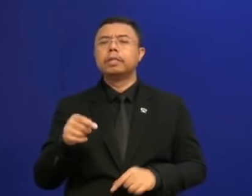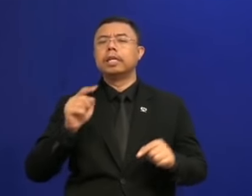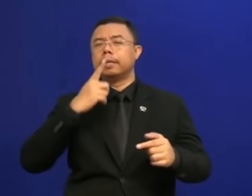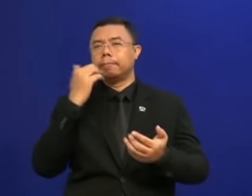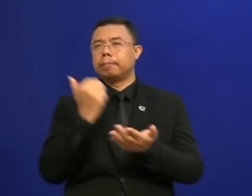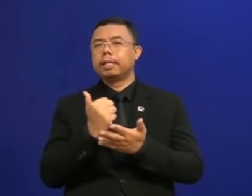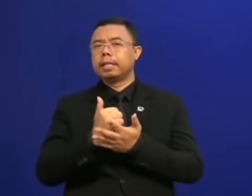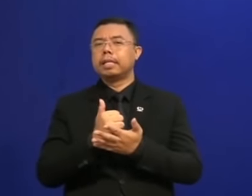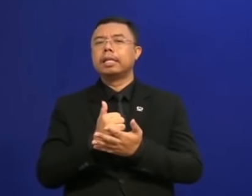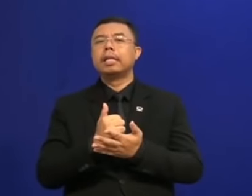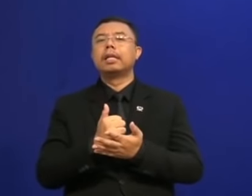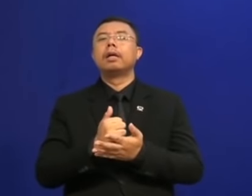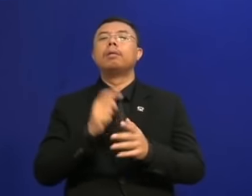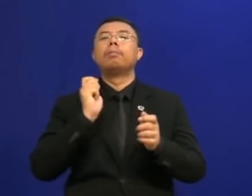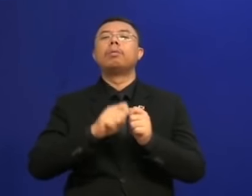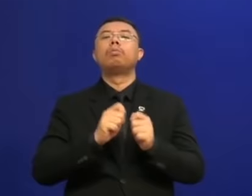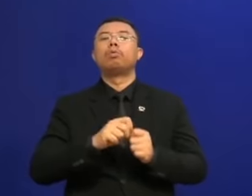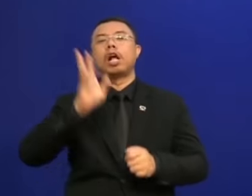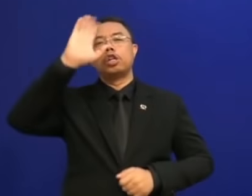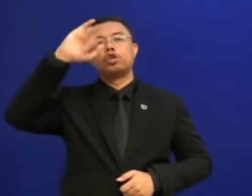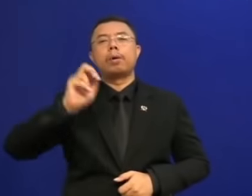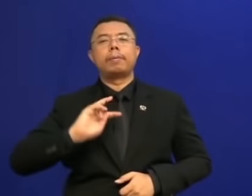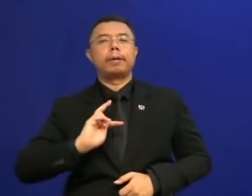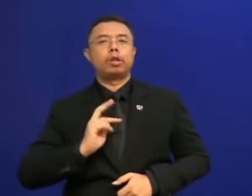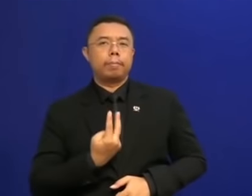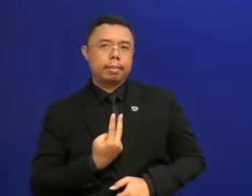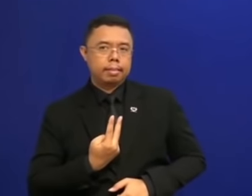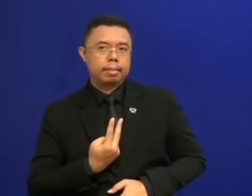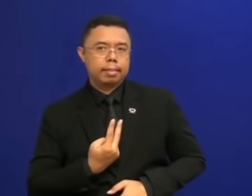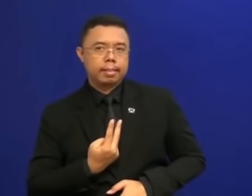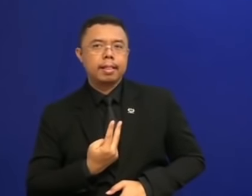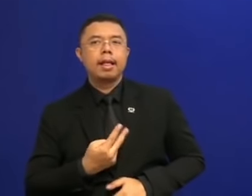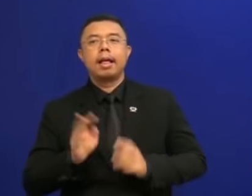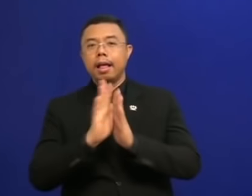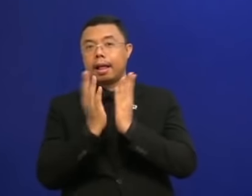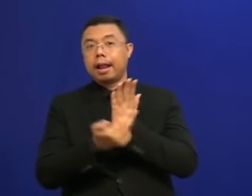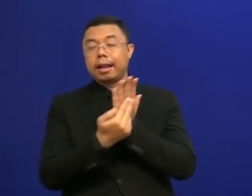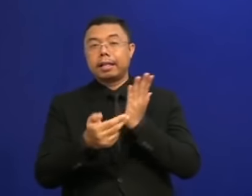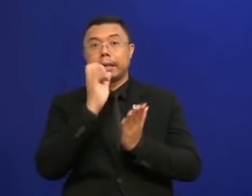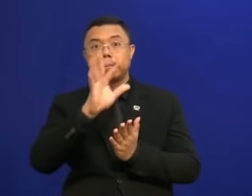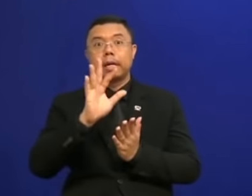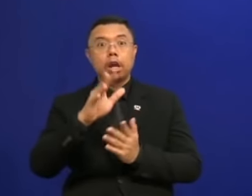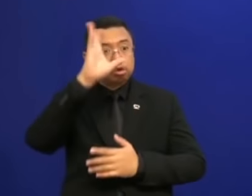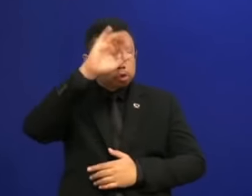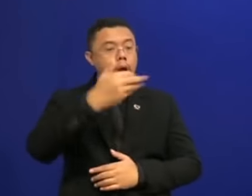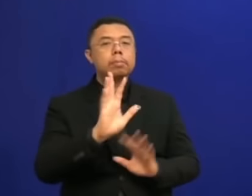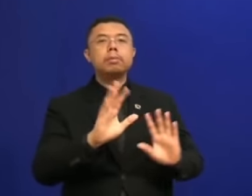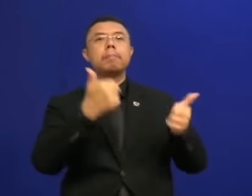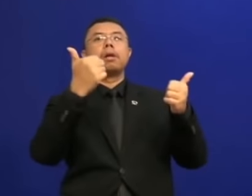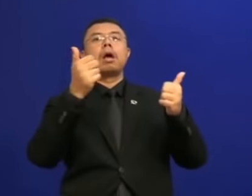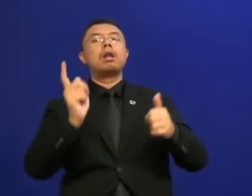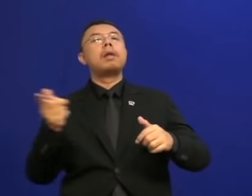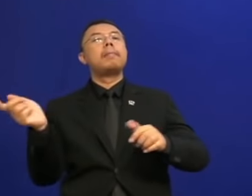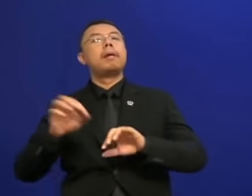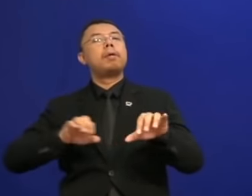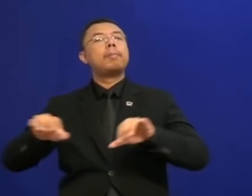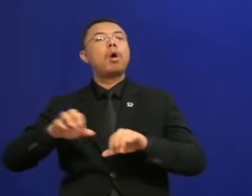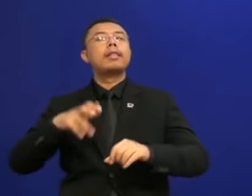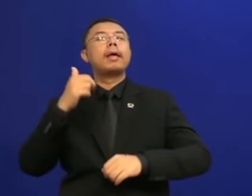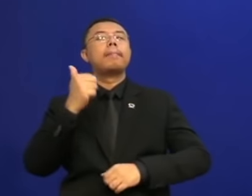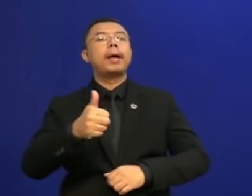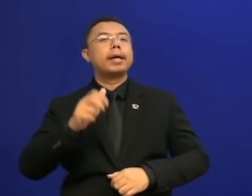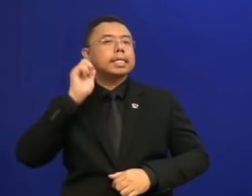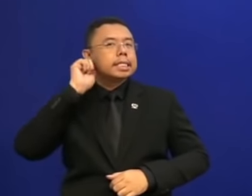ini penting ya, mentobatkan suami. Alkitab mengatakan suami dimenangkan oleh perbuatan